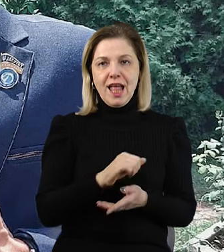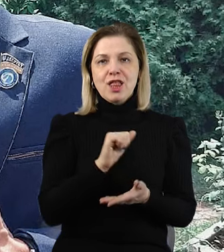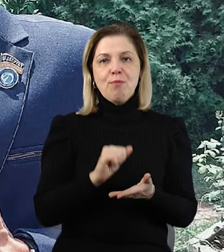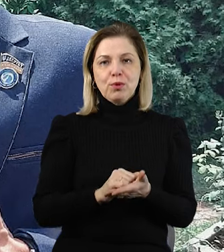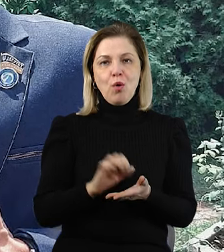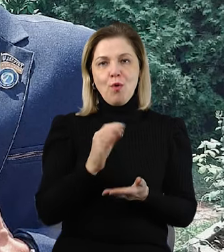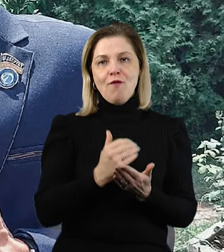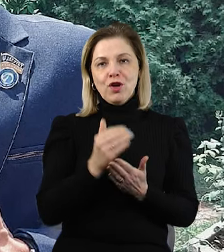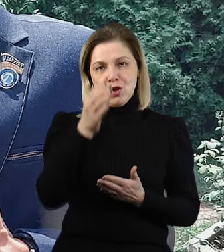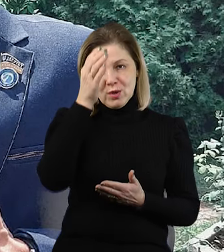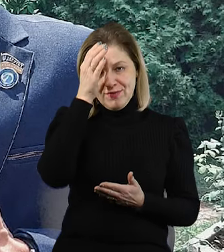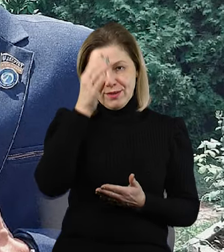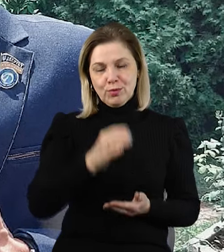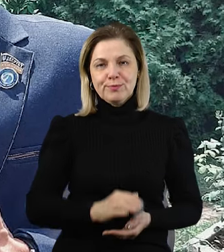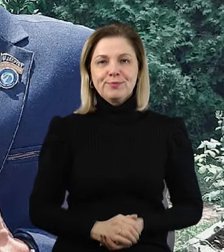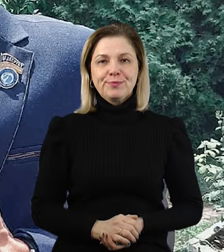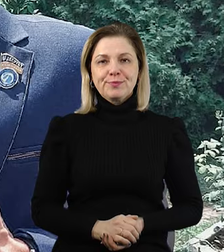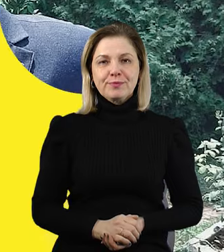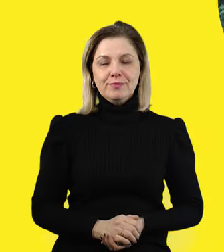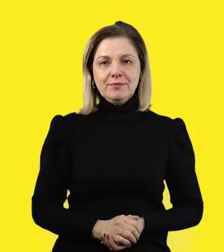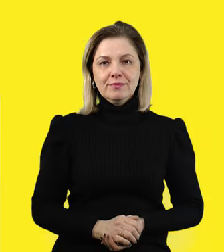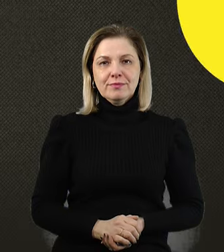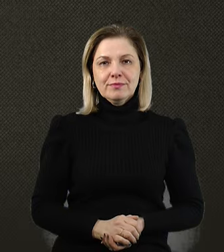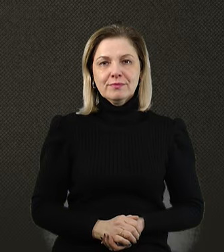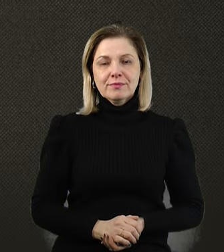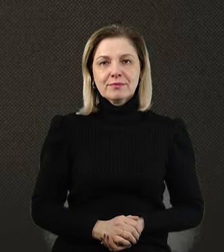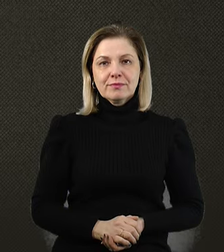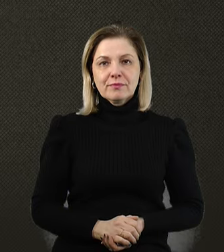про вищу освіту, розкажемо у випуску.